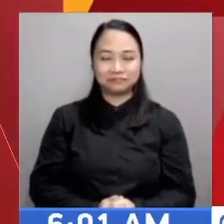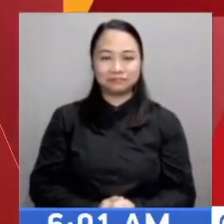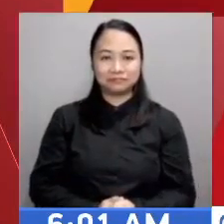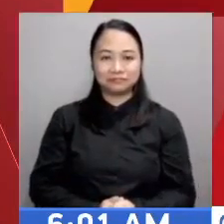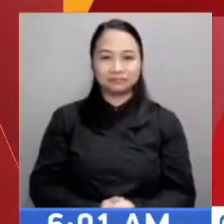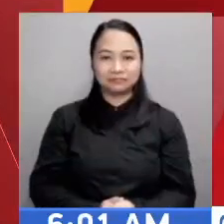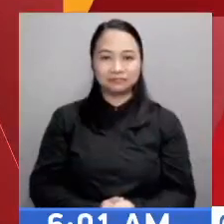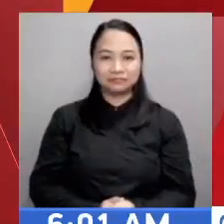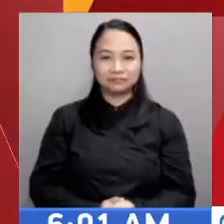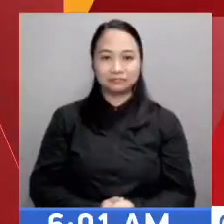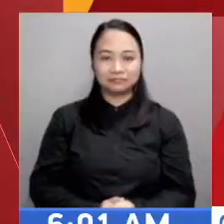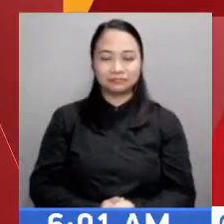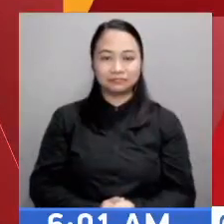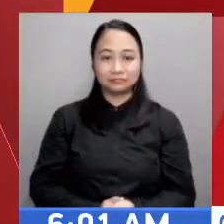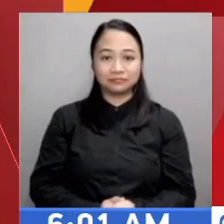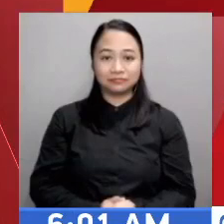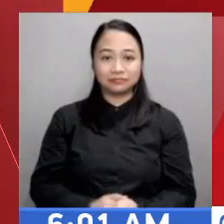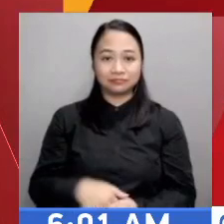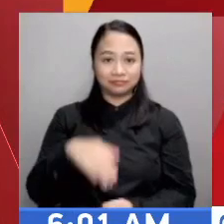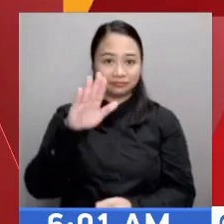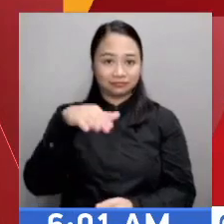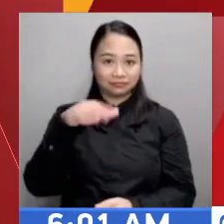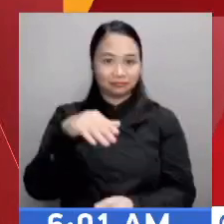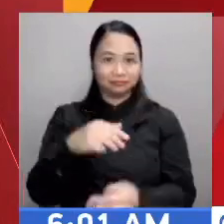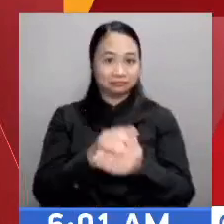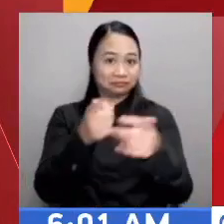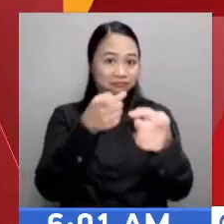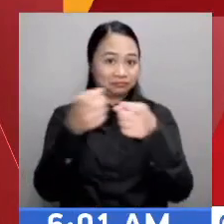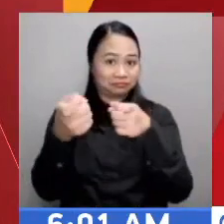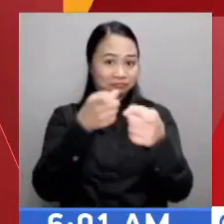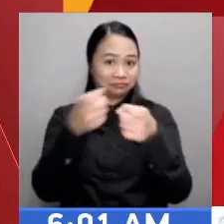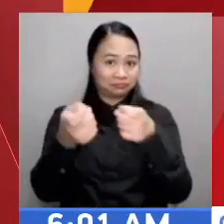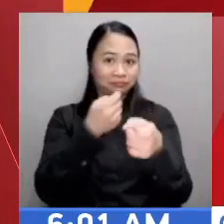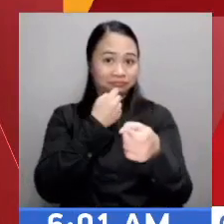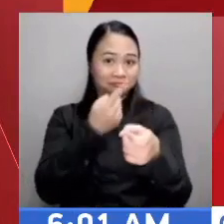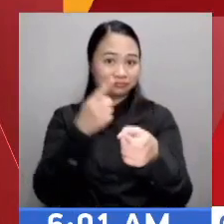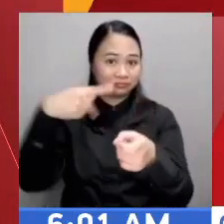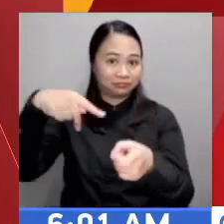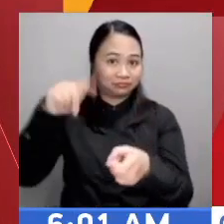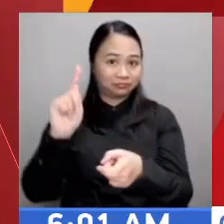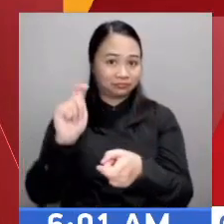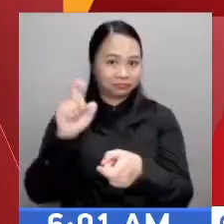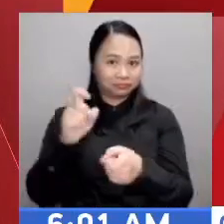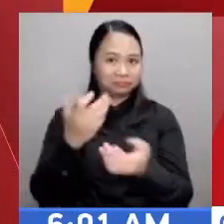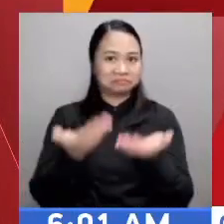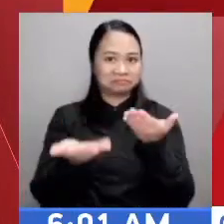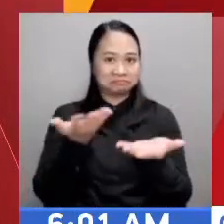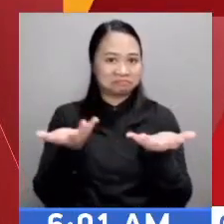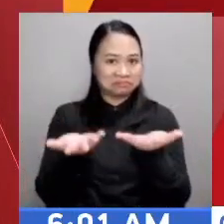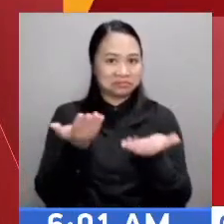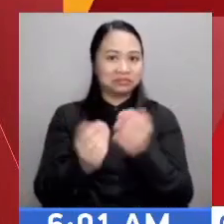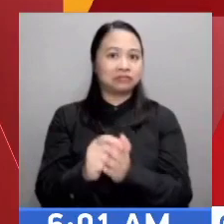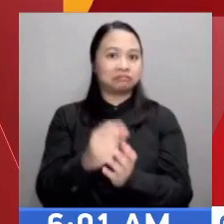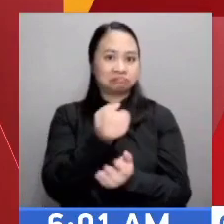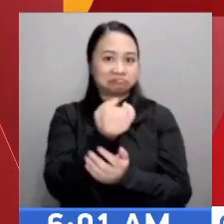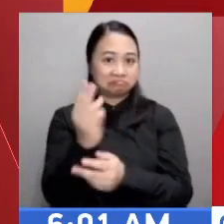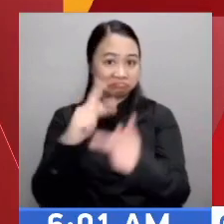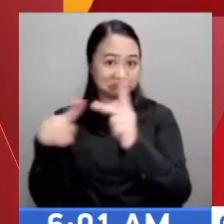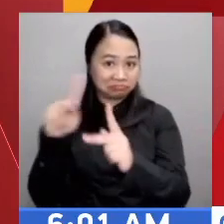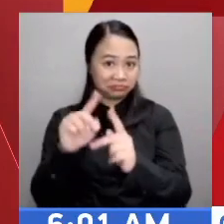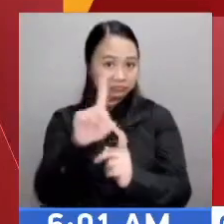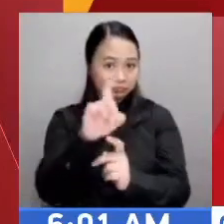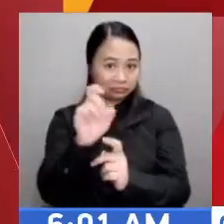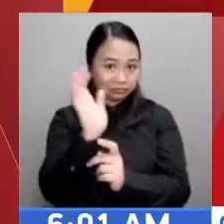Igan, ayon sa pamunuan ng PITX ay posibleng umabot ng 150,000 ng mga pasahero ang daragsa rito pagdating